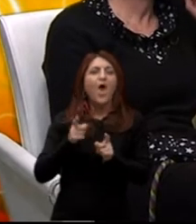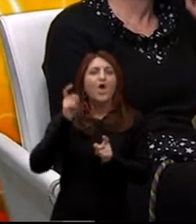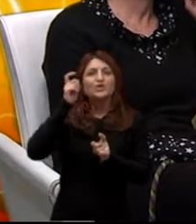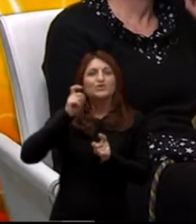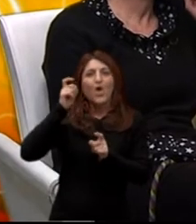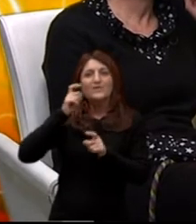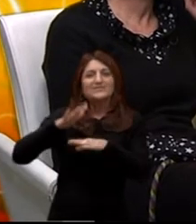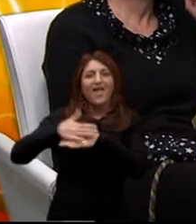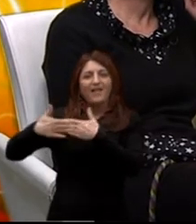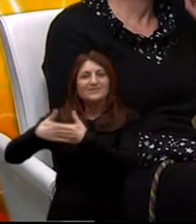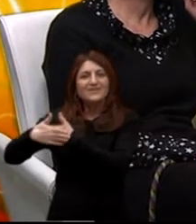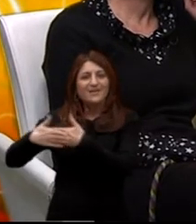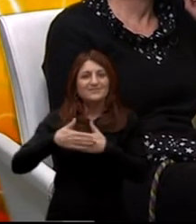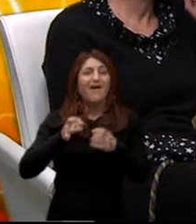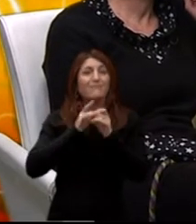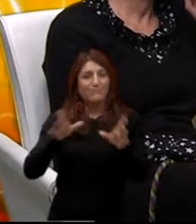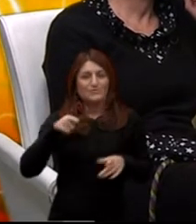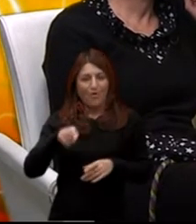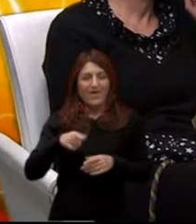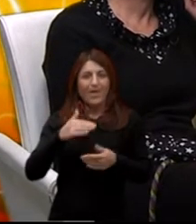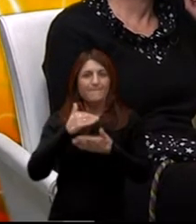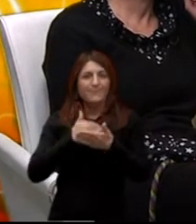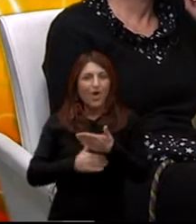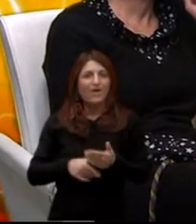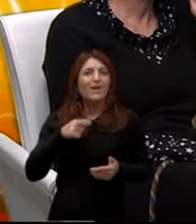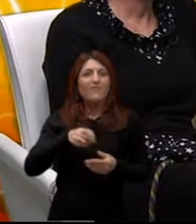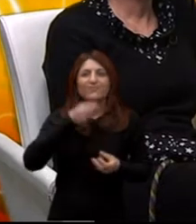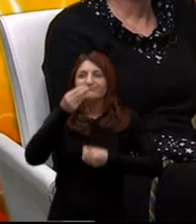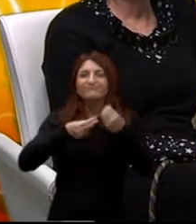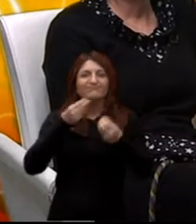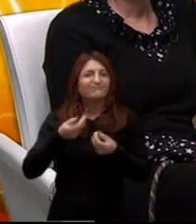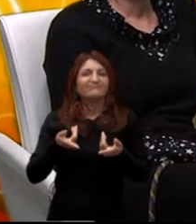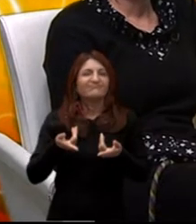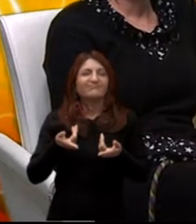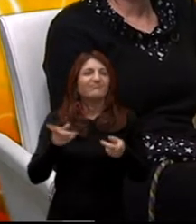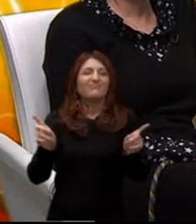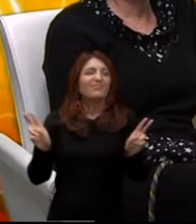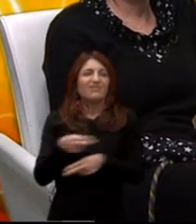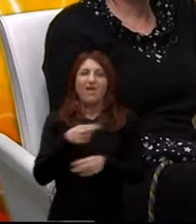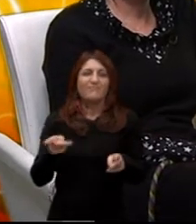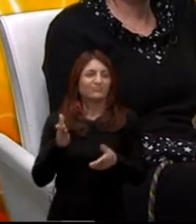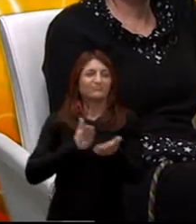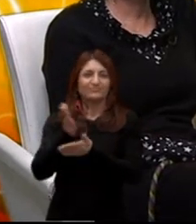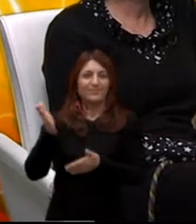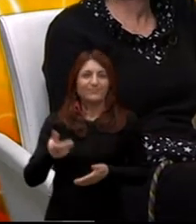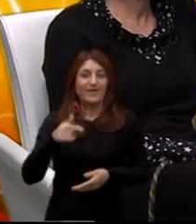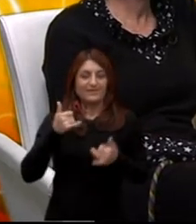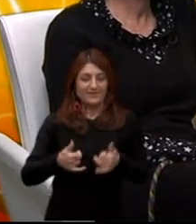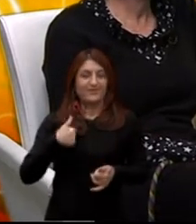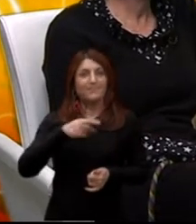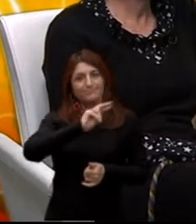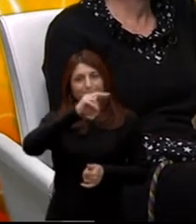socijalizacije i zapravo bez tog programa cijela ova priča bi bila u potpunosti nemoguća. I ovim putem